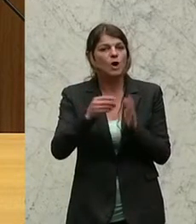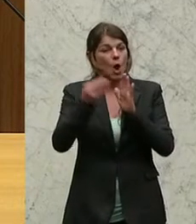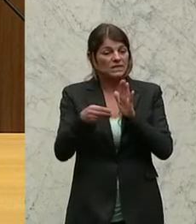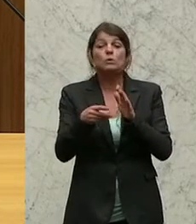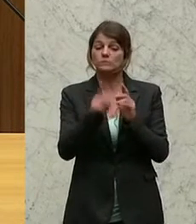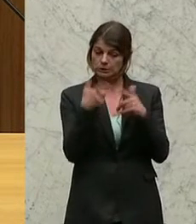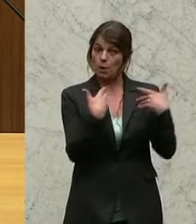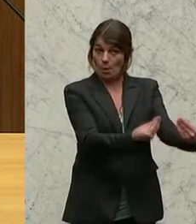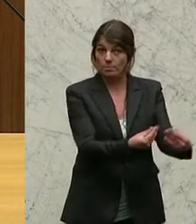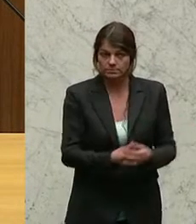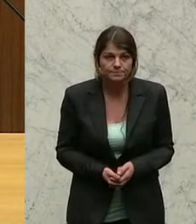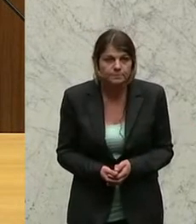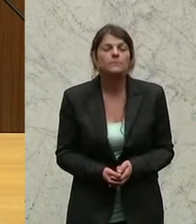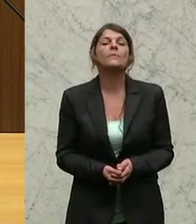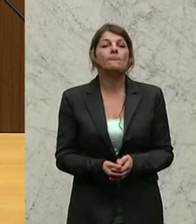erhalten.